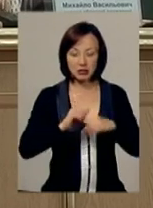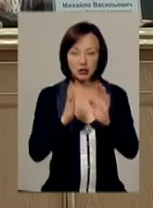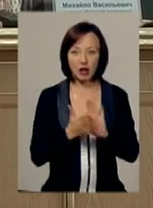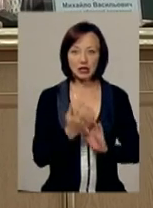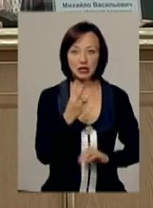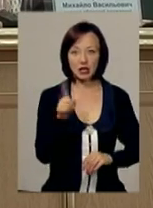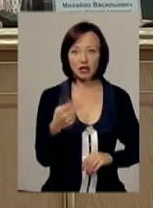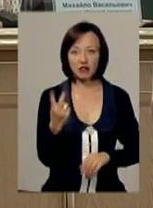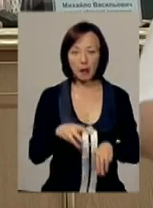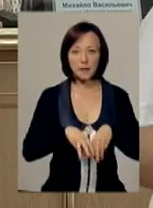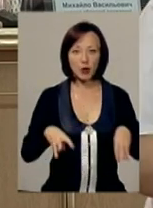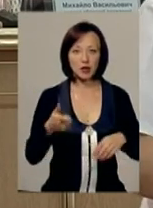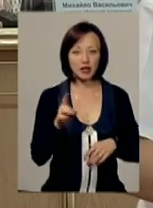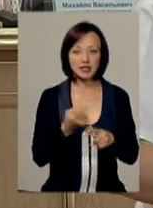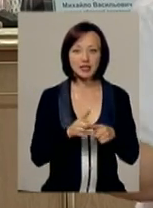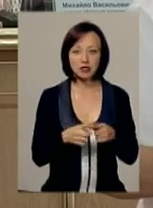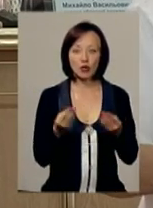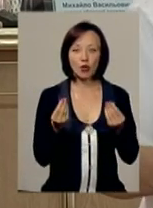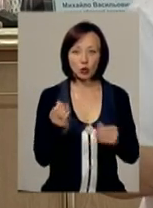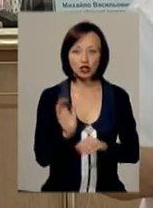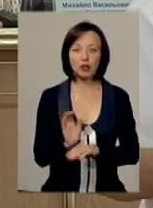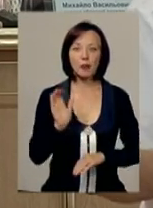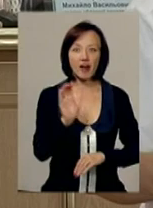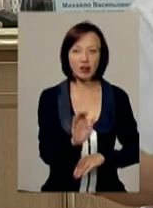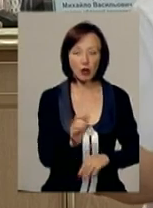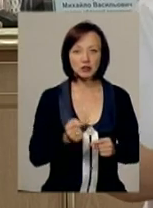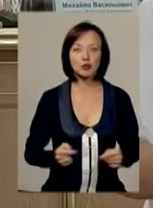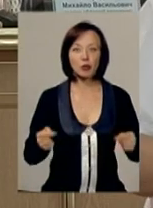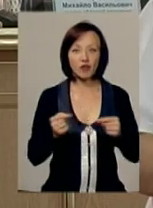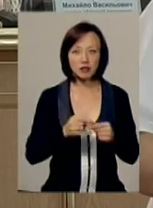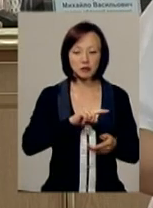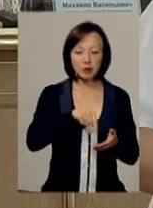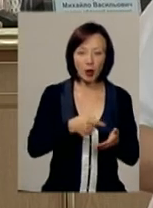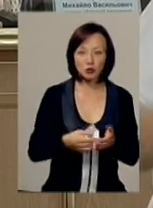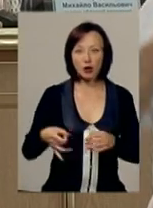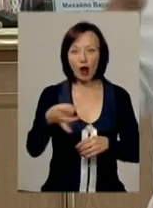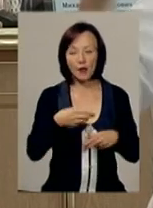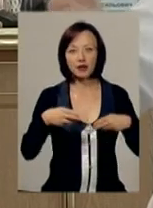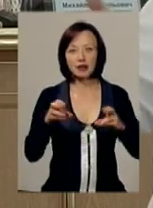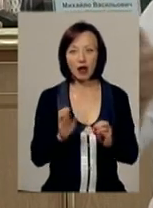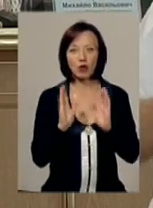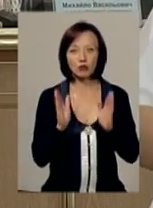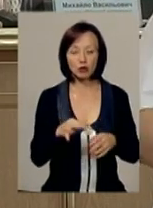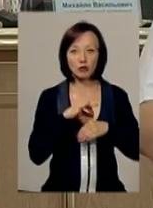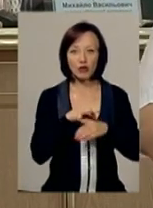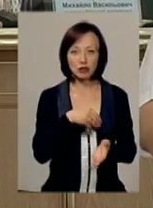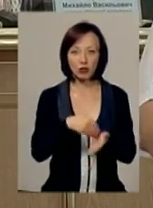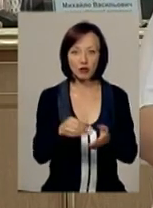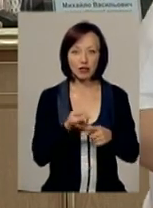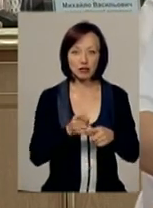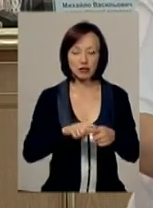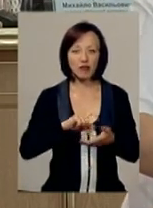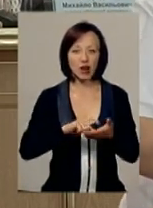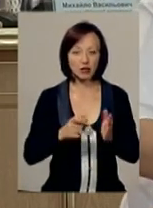3,2 мільйона гривень. Ці кошти направляються відповідно в місто, в район, де буде проводитись закупівля цих